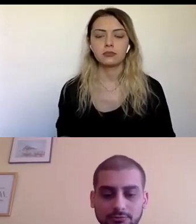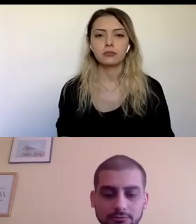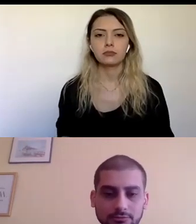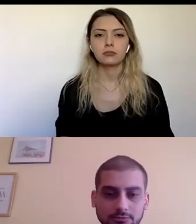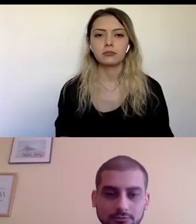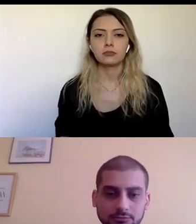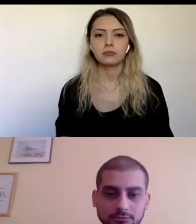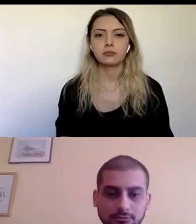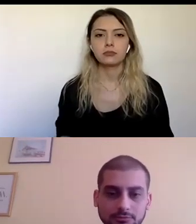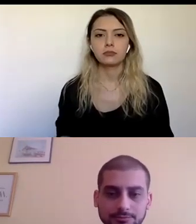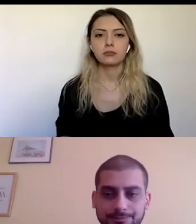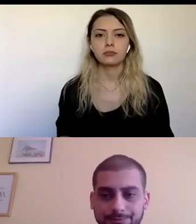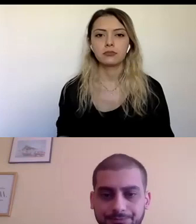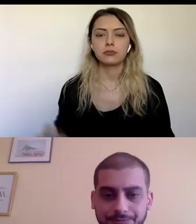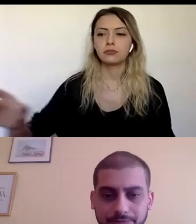yazıyorum.